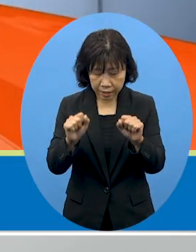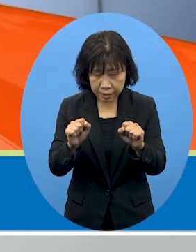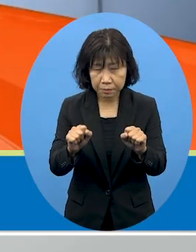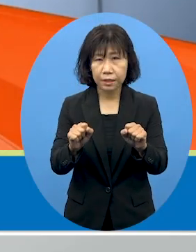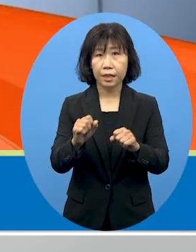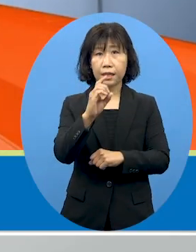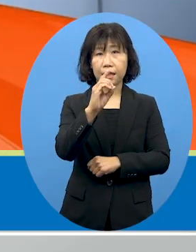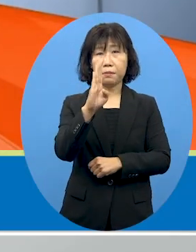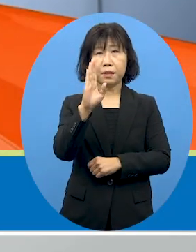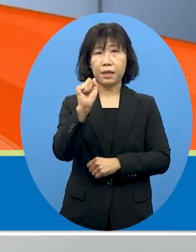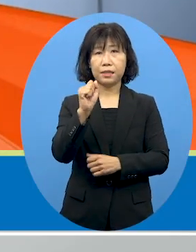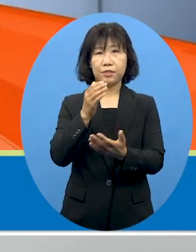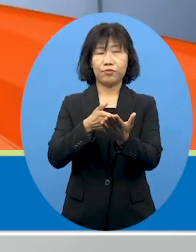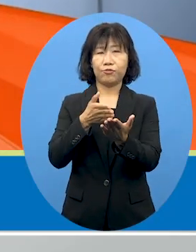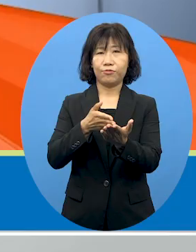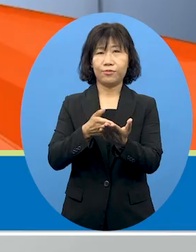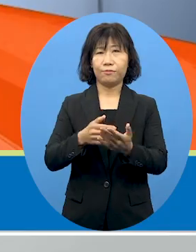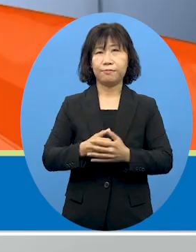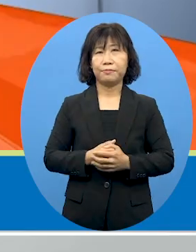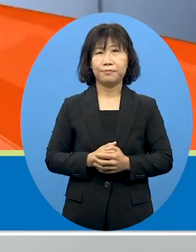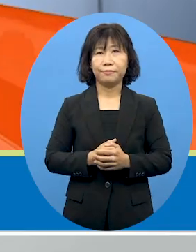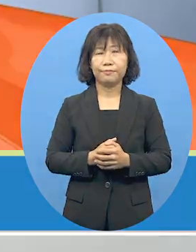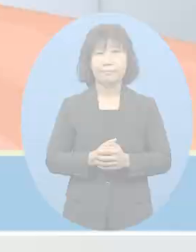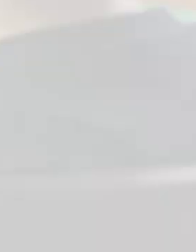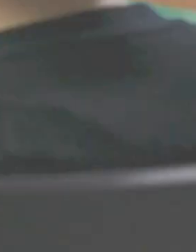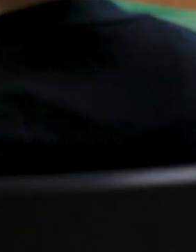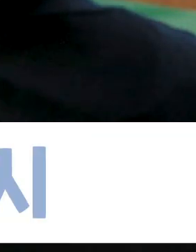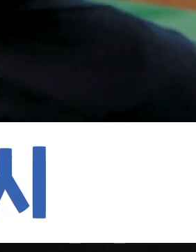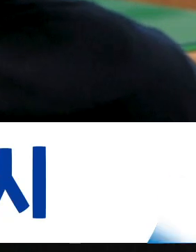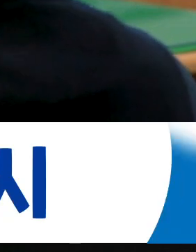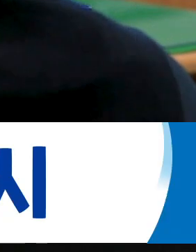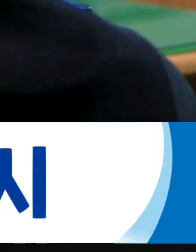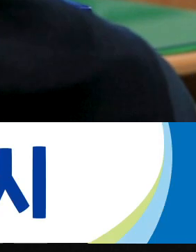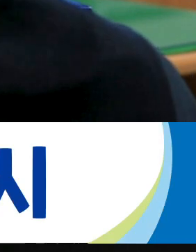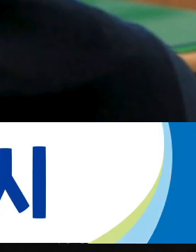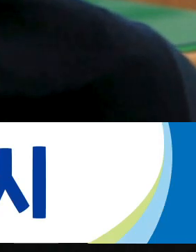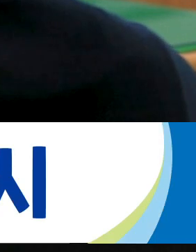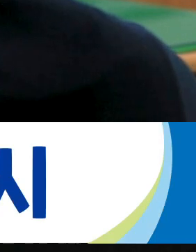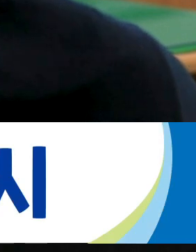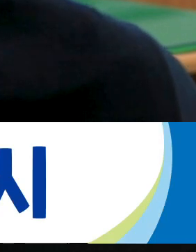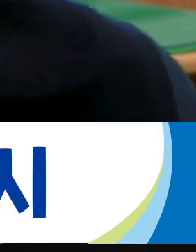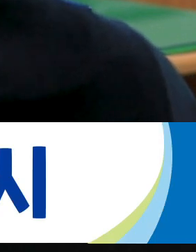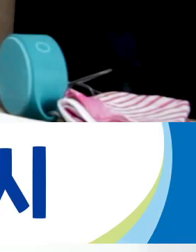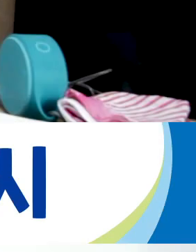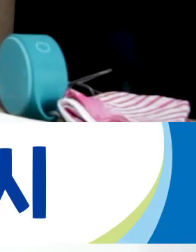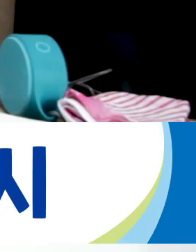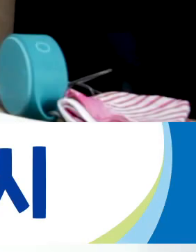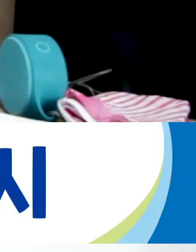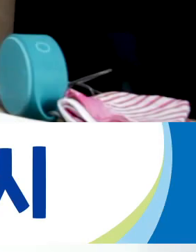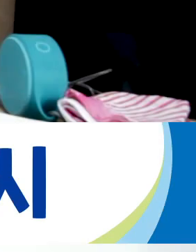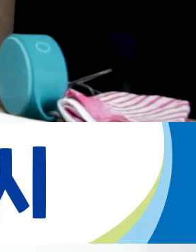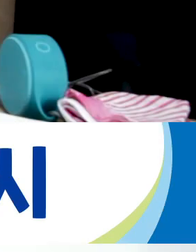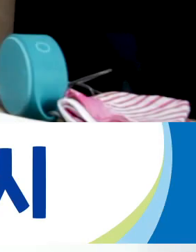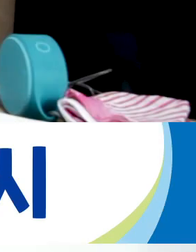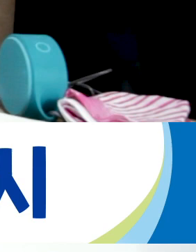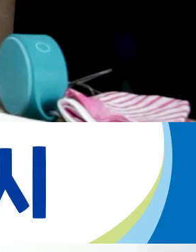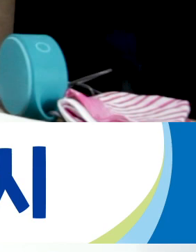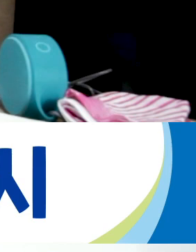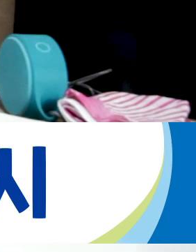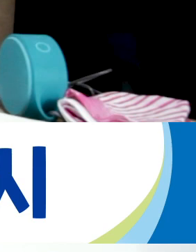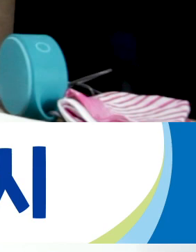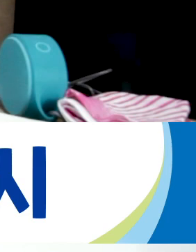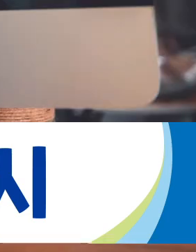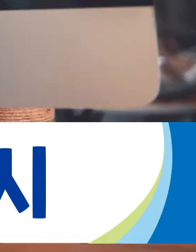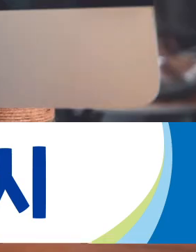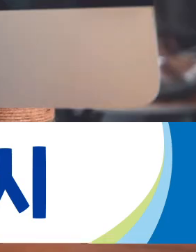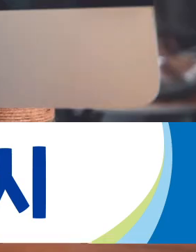여러분 안녕하십니까 dbs 주간 뉴스 입니다 코나 입으로 외부 활동이 제한된 국민의 정보격차 해소를